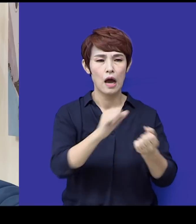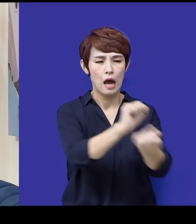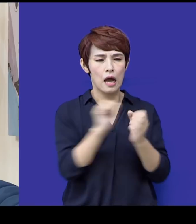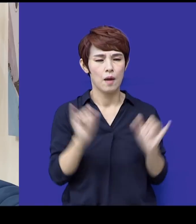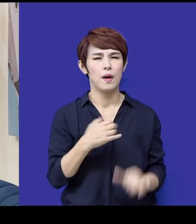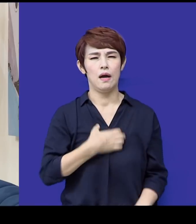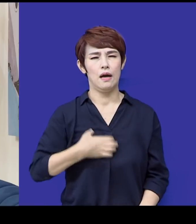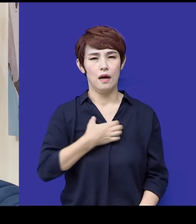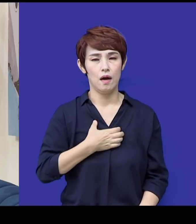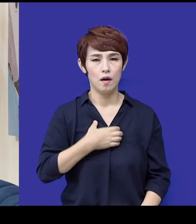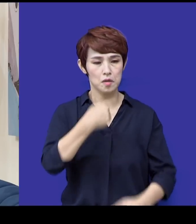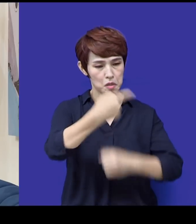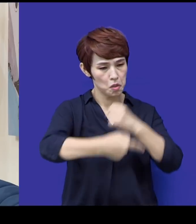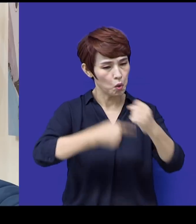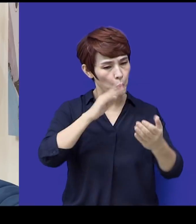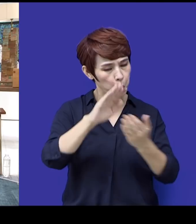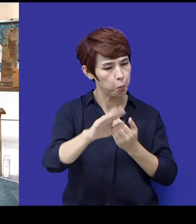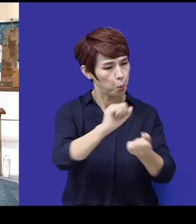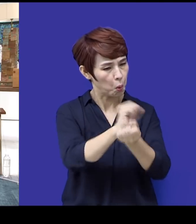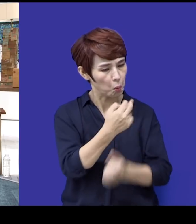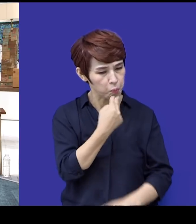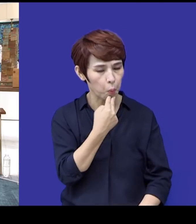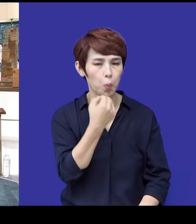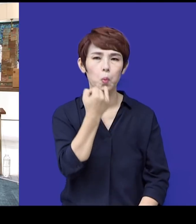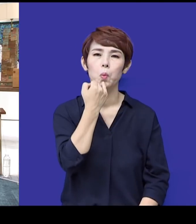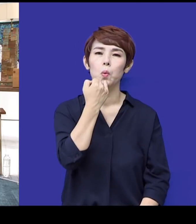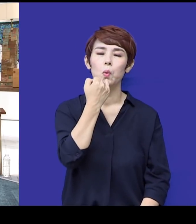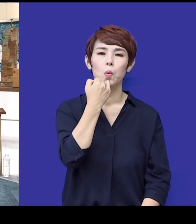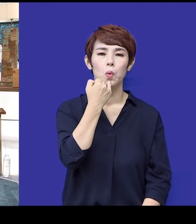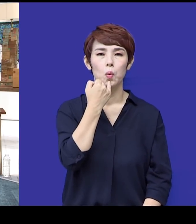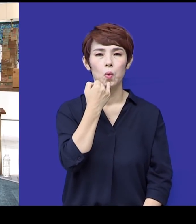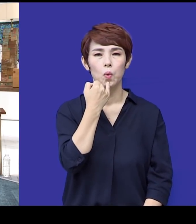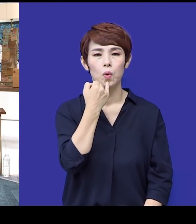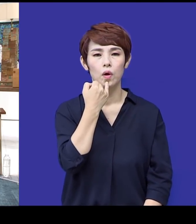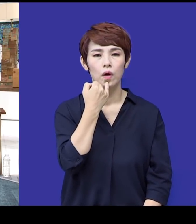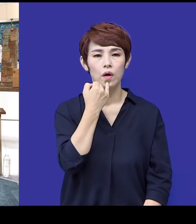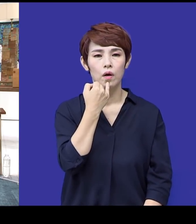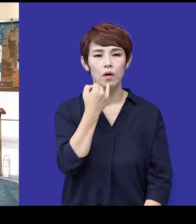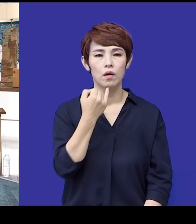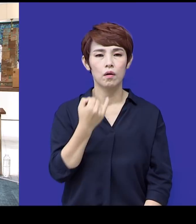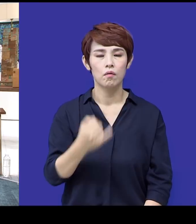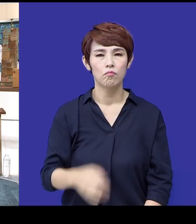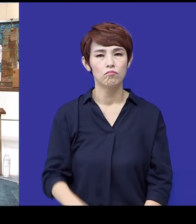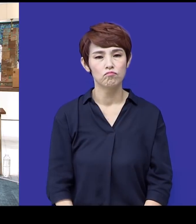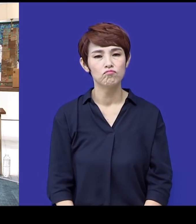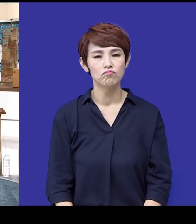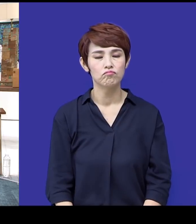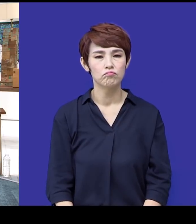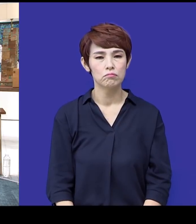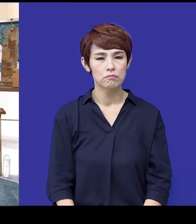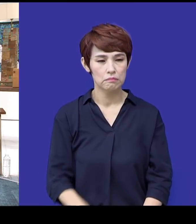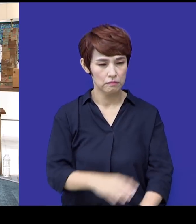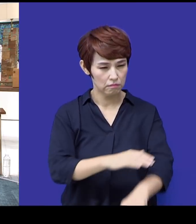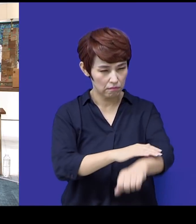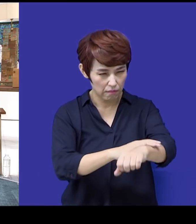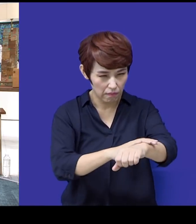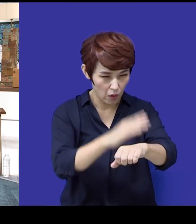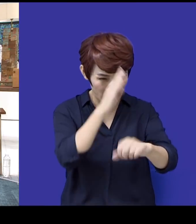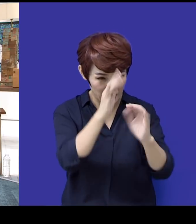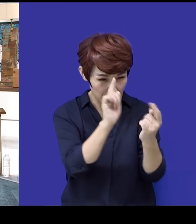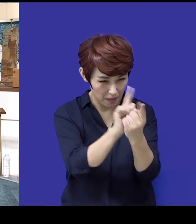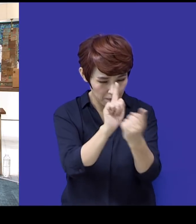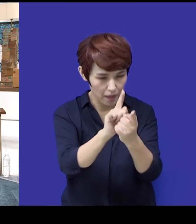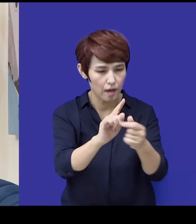그러니까 아 괜찮구나. 그리고서 이제 그 다음에는 이제 스스럼이 없이 이제 하게 됐죠. 네.